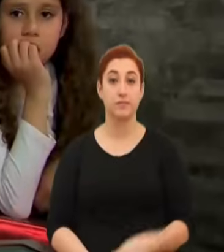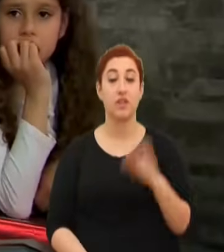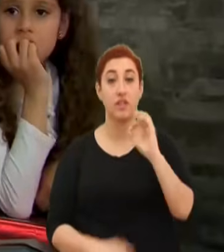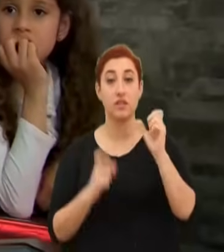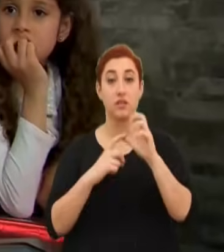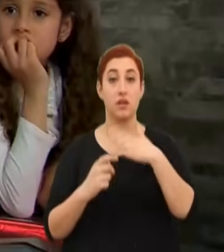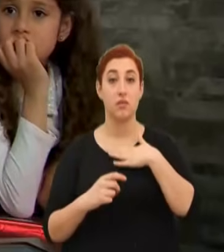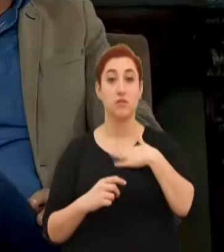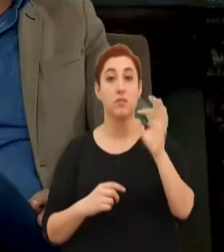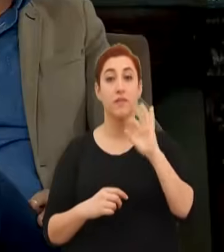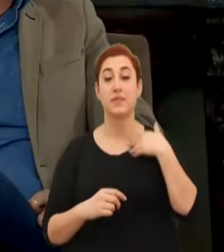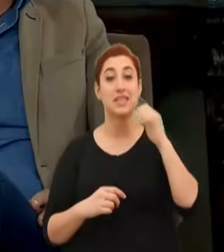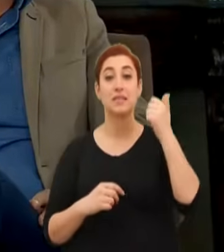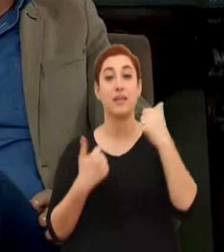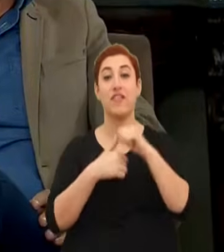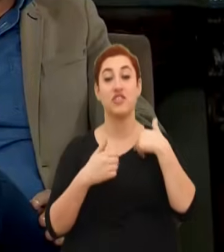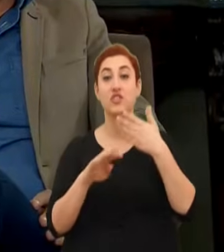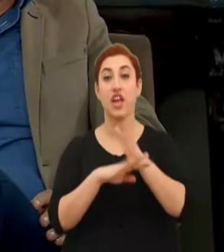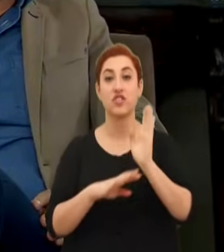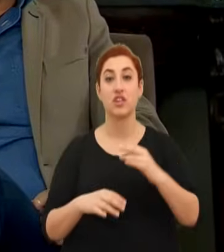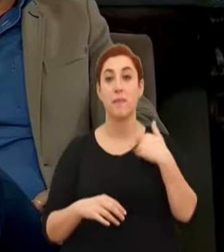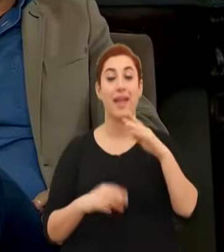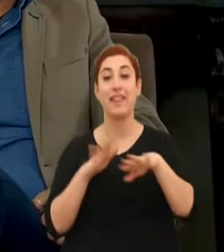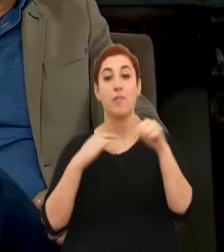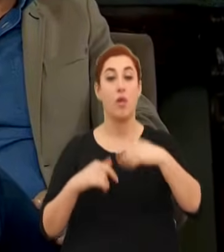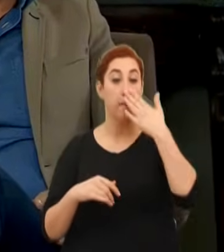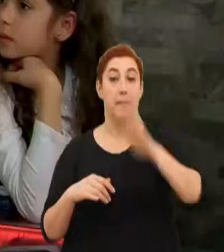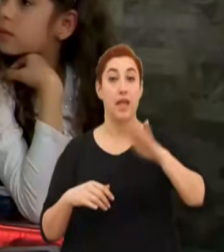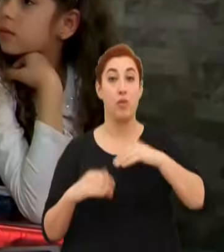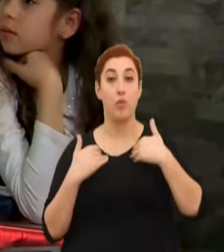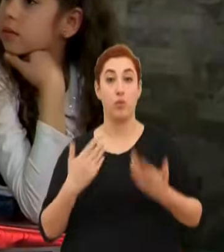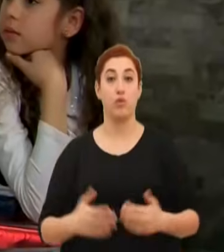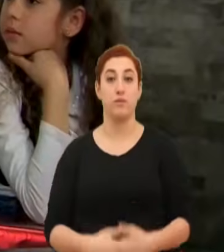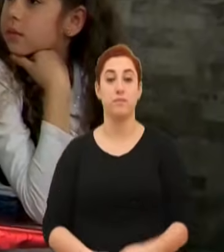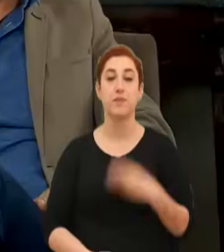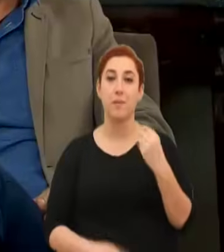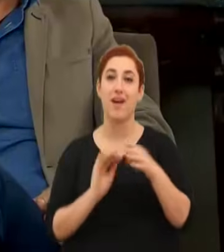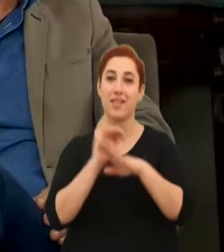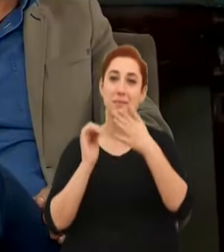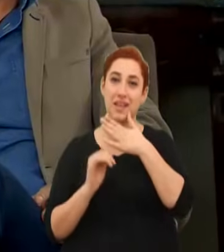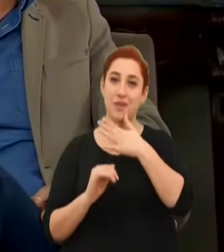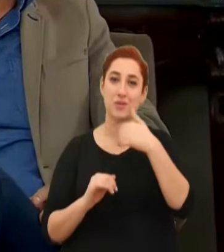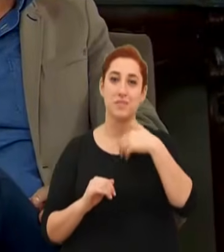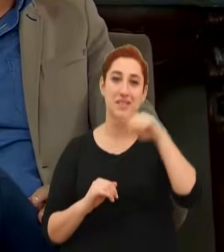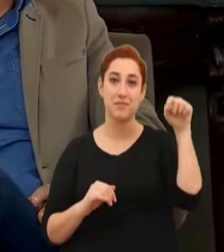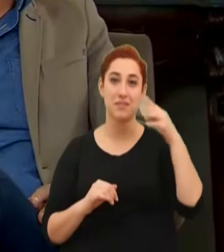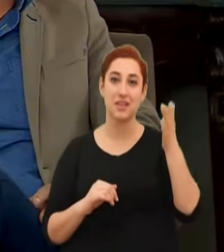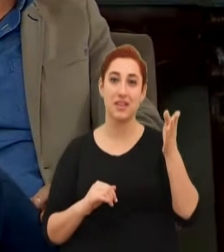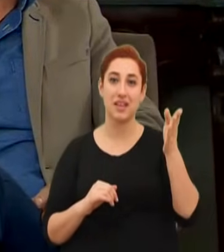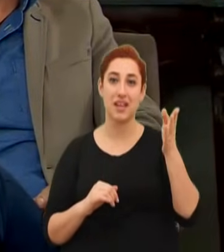Evet Sarpşko. Evet biz ne zaman evleneceğiz gerçekten? Ben niye bu kadar bekletiliyorum? Ama hayatım biliyorsun